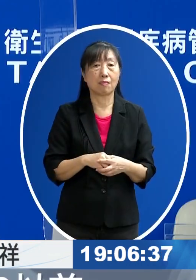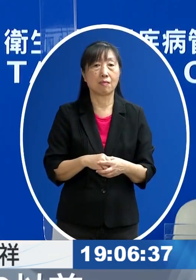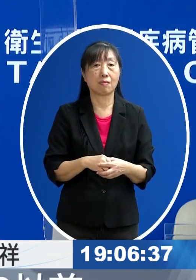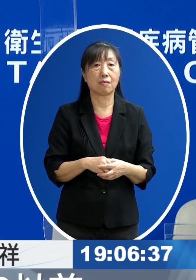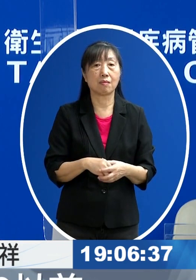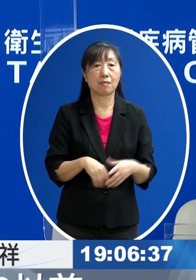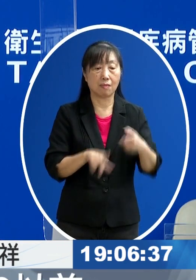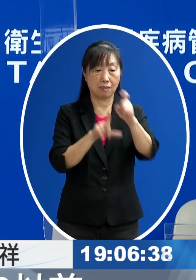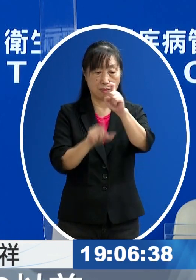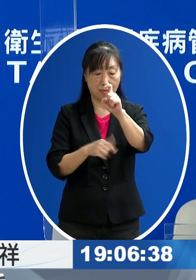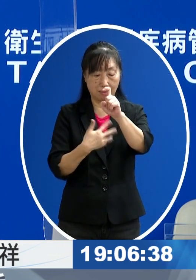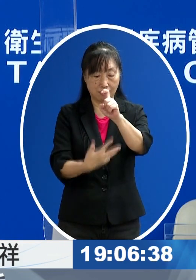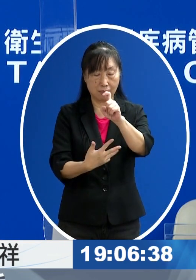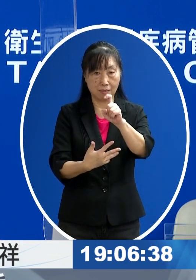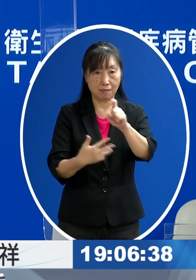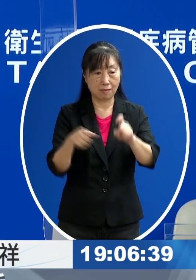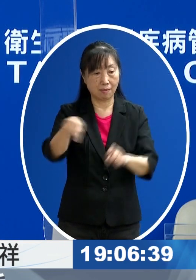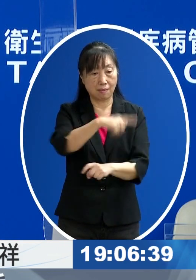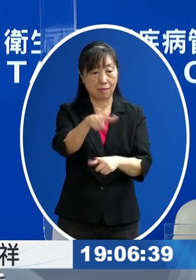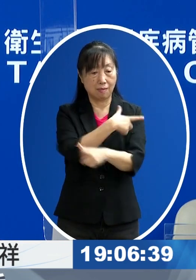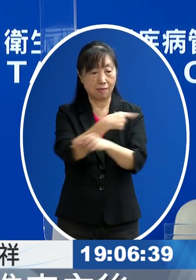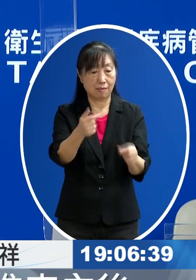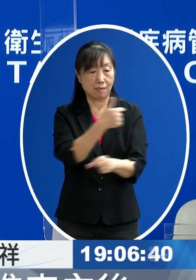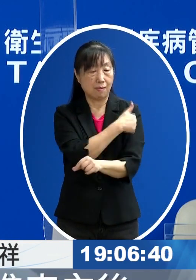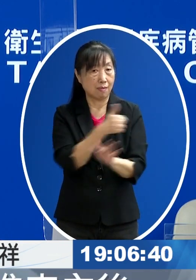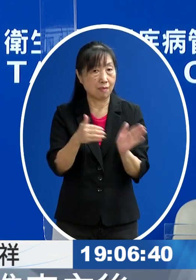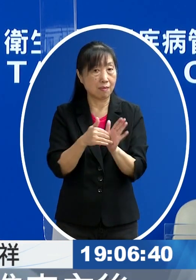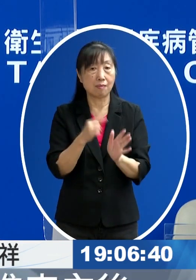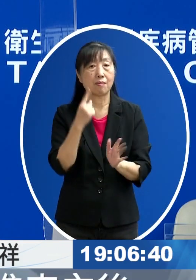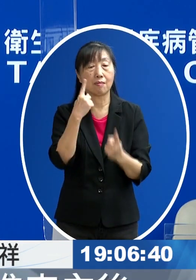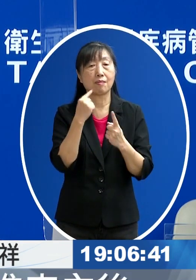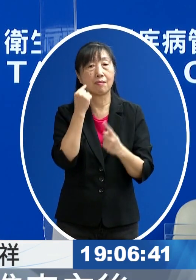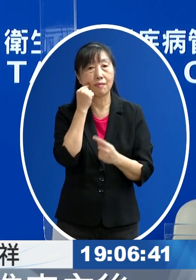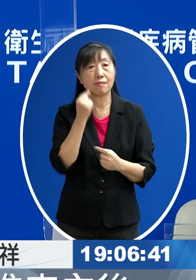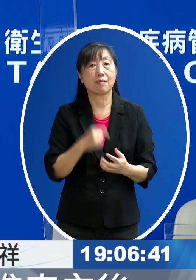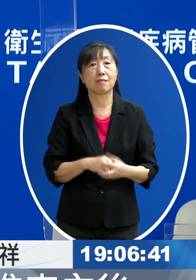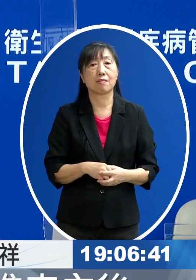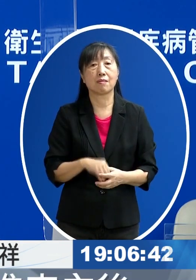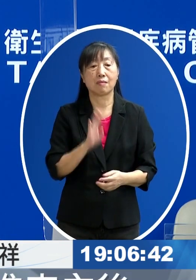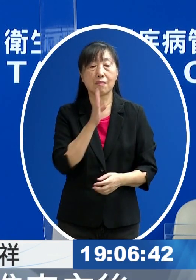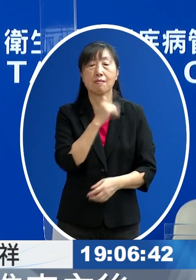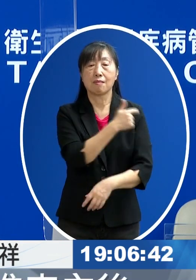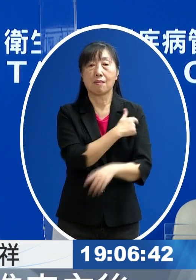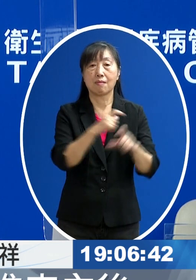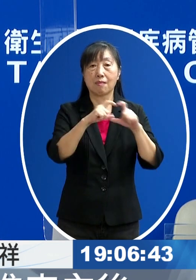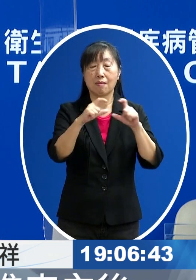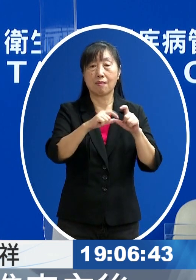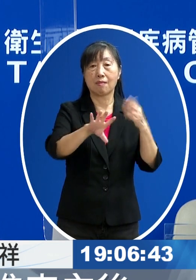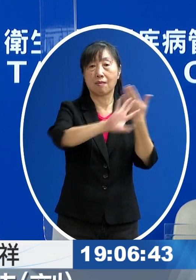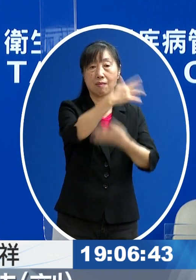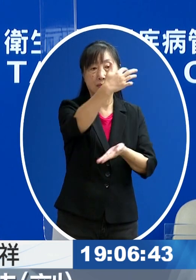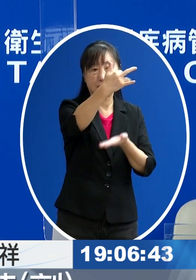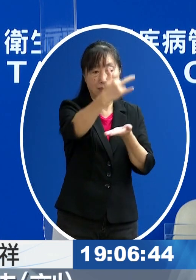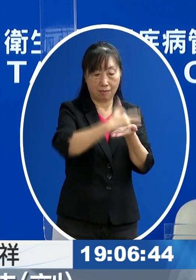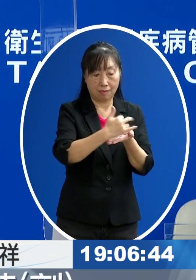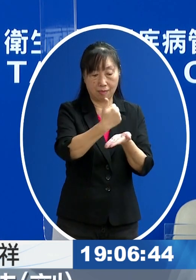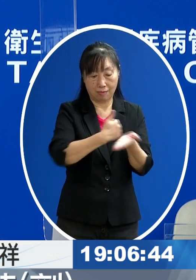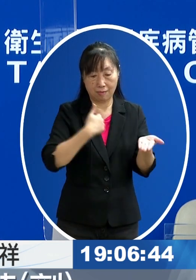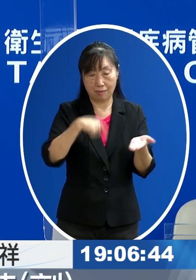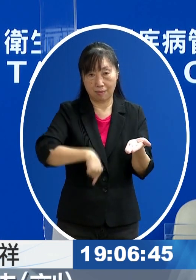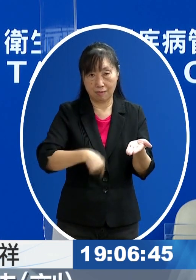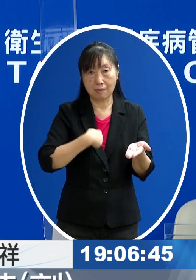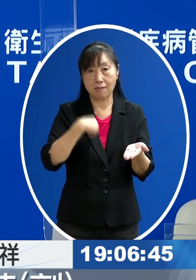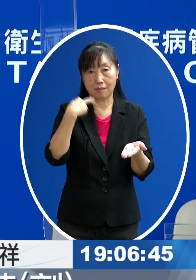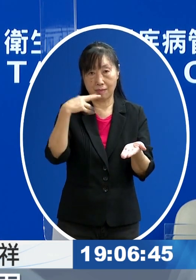在十月八号以前大家都能够接种不过只要有这个疫苗从国外进来之后我们会先立保